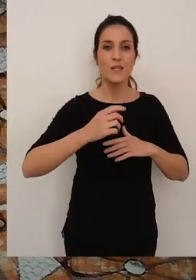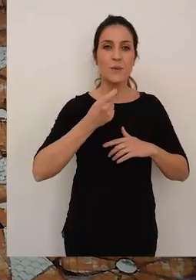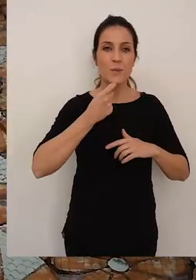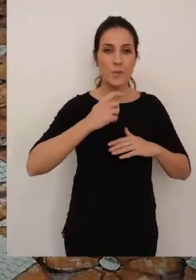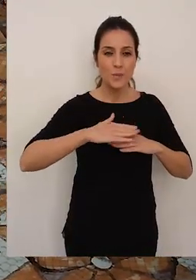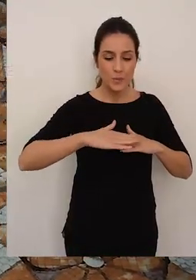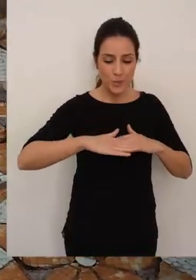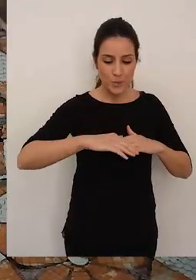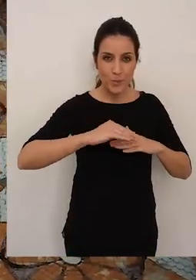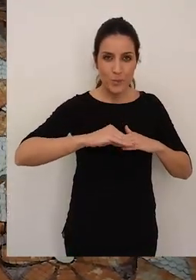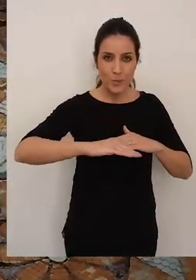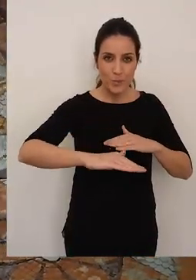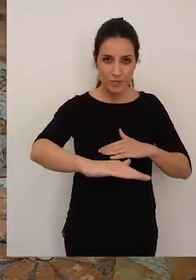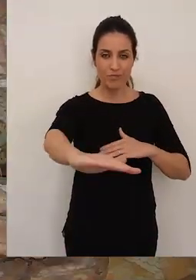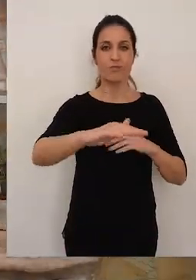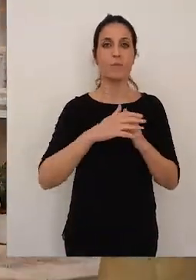maiolica.